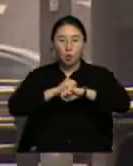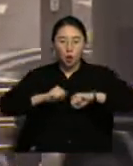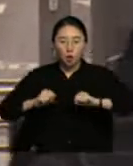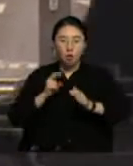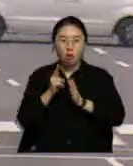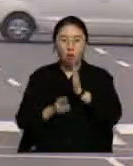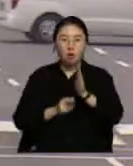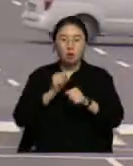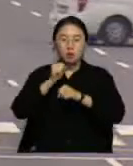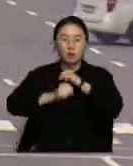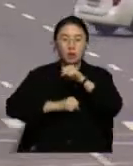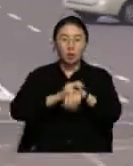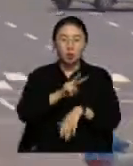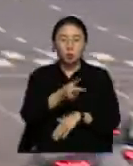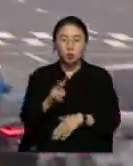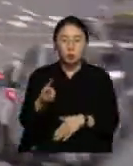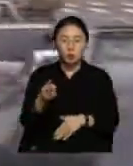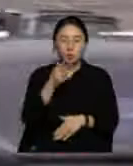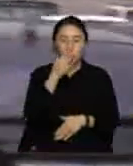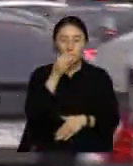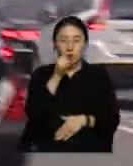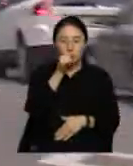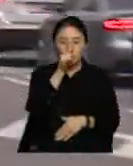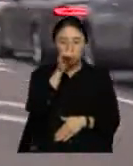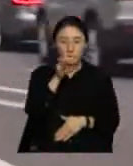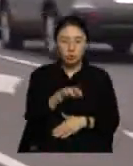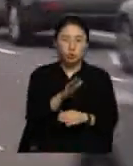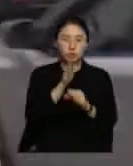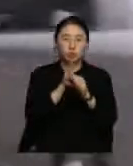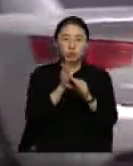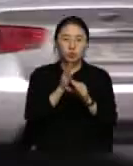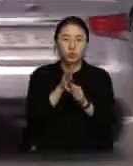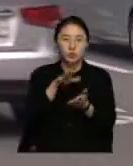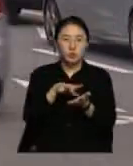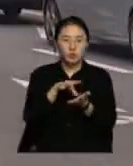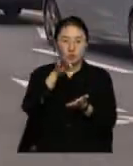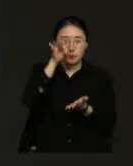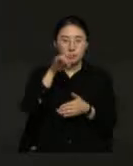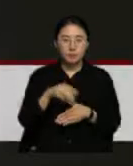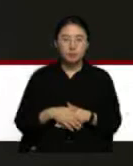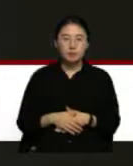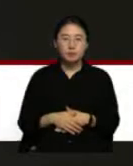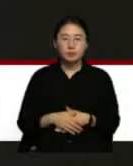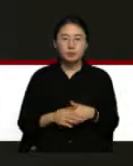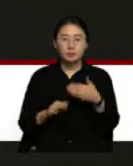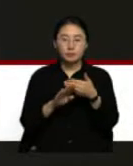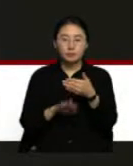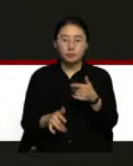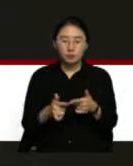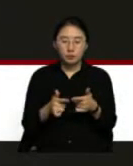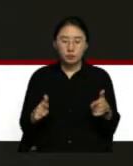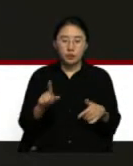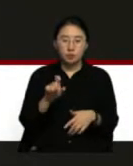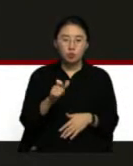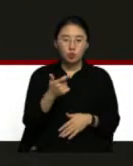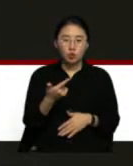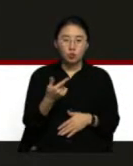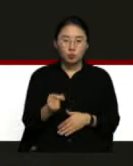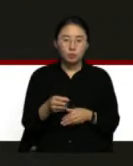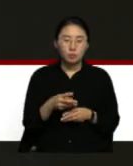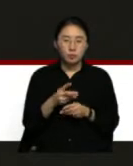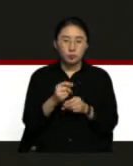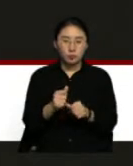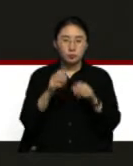광역철도를 자유롭게 갈아탈 수 있는 대중교통 허브로 만든다는 게 핵심입니다. 지하 6층에 16만 제곱미터